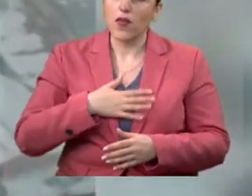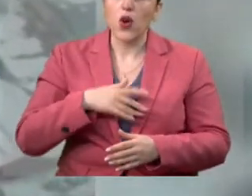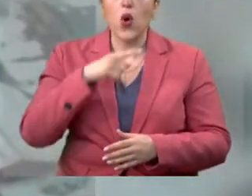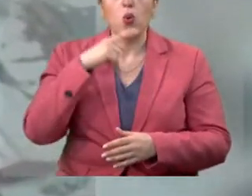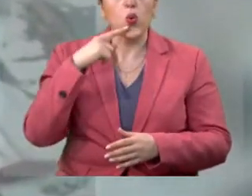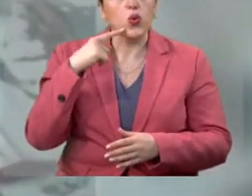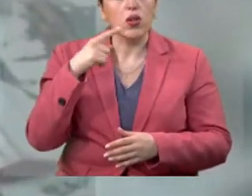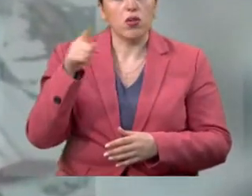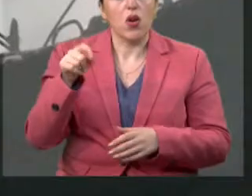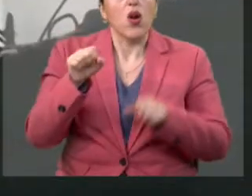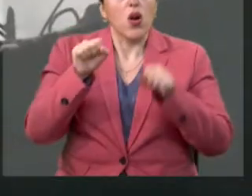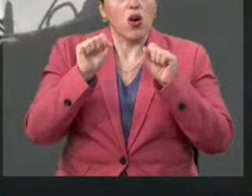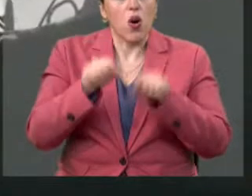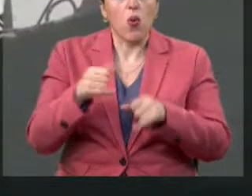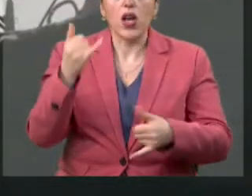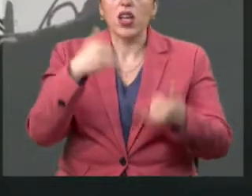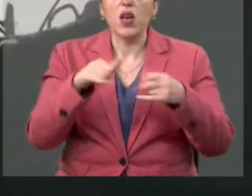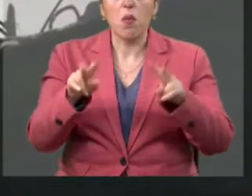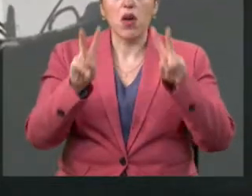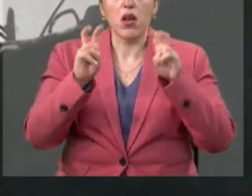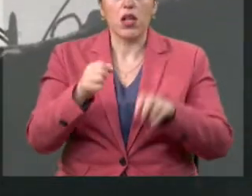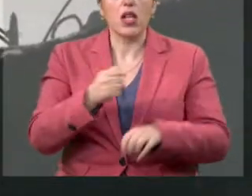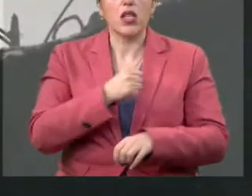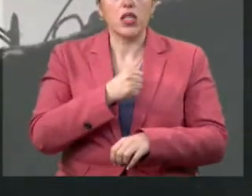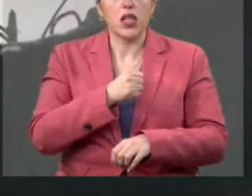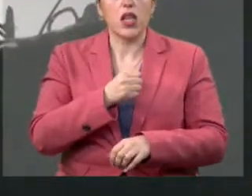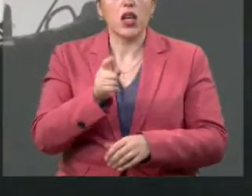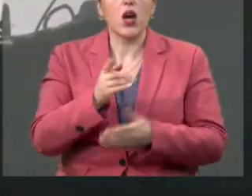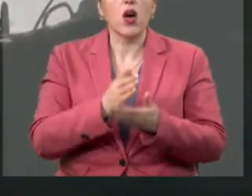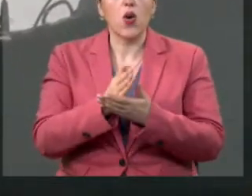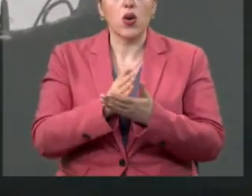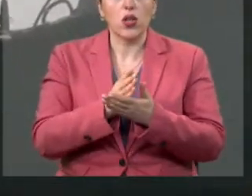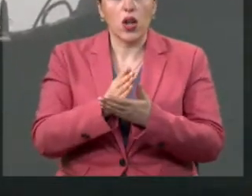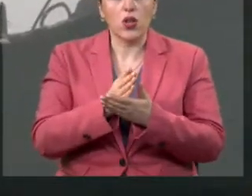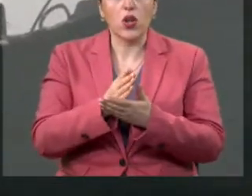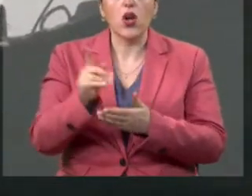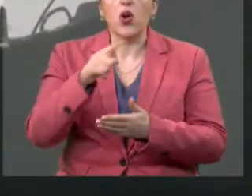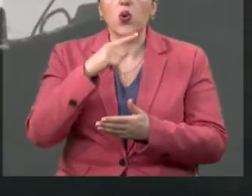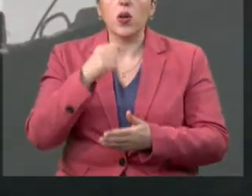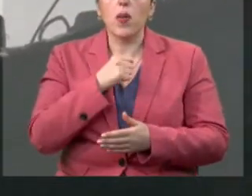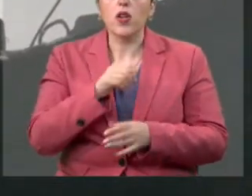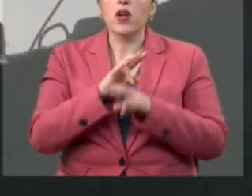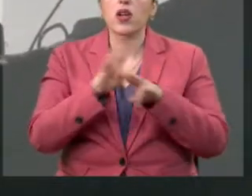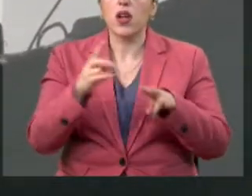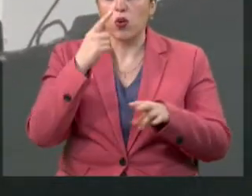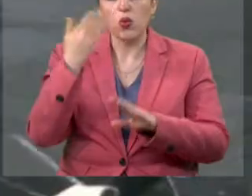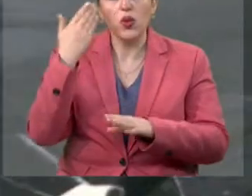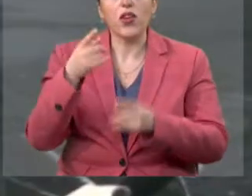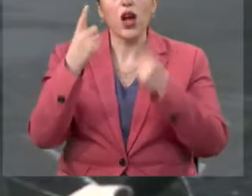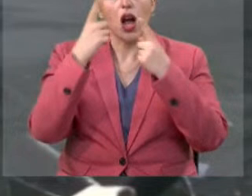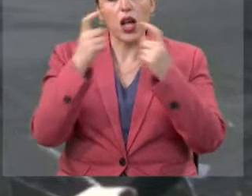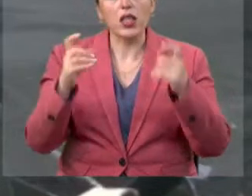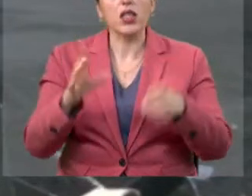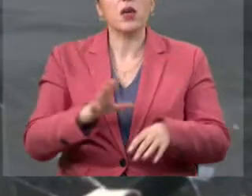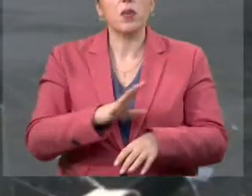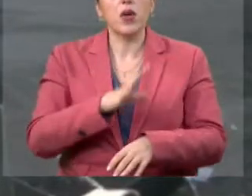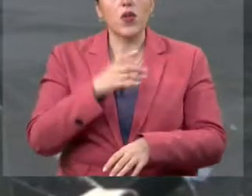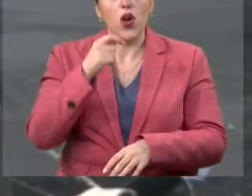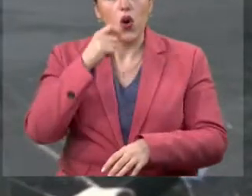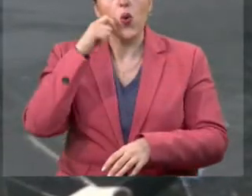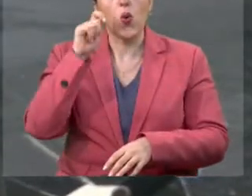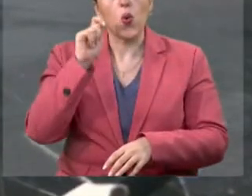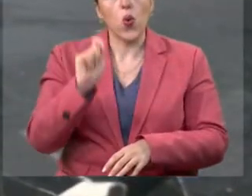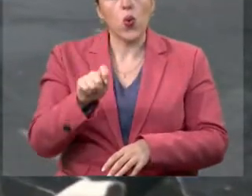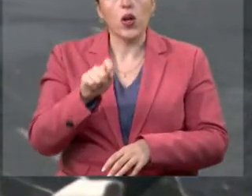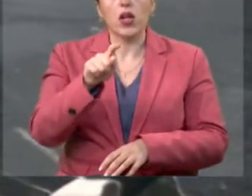կարող է քիմիական զենք կիրառել Ուկրաինայում, հիշատակելով Ռուսաստանի պաշտպանության նախարարության նորերս արած հայտարարությունը այն մասին, թե